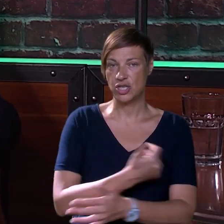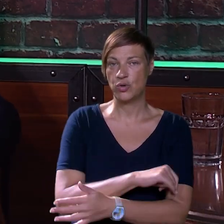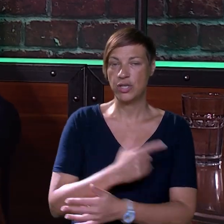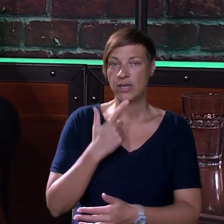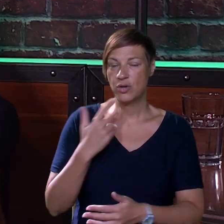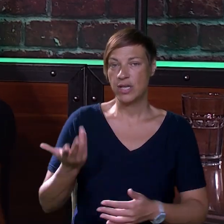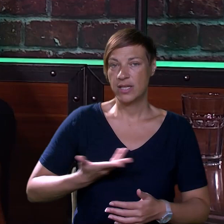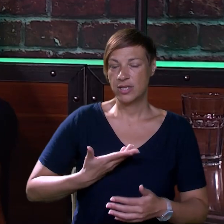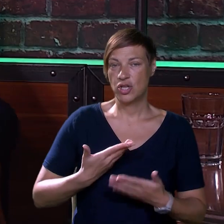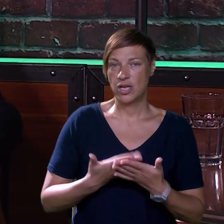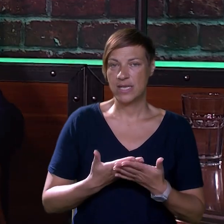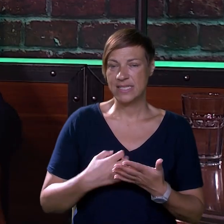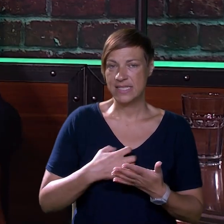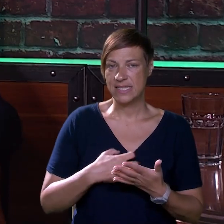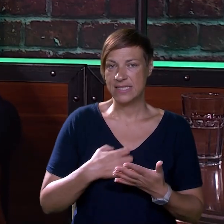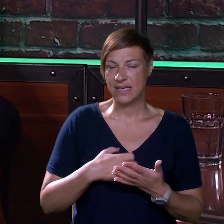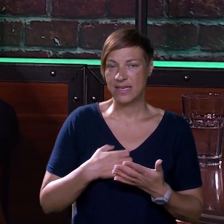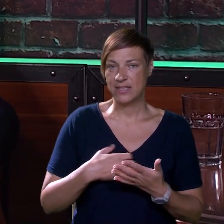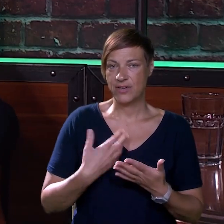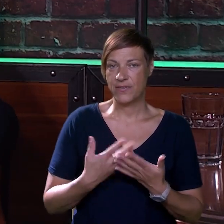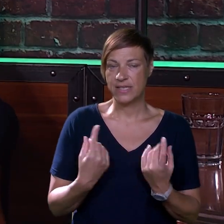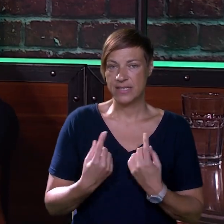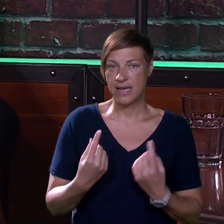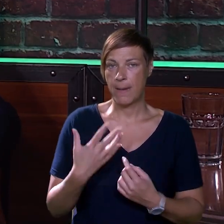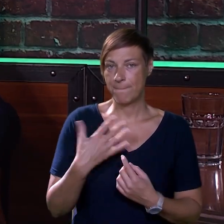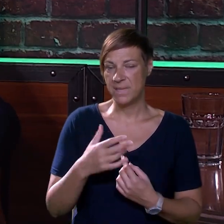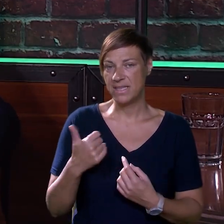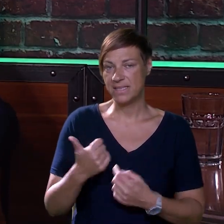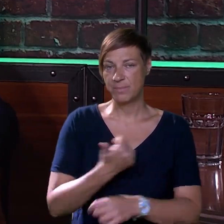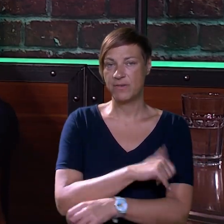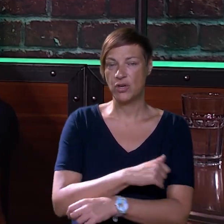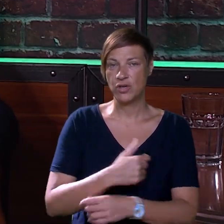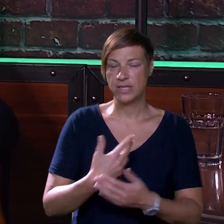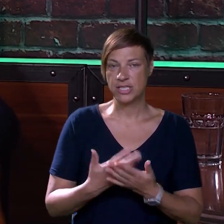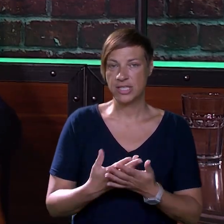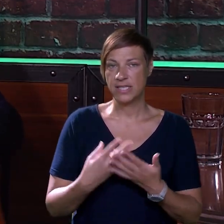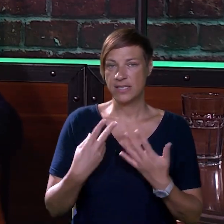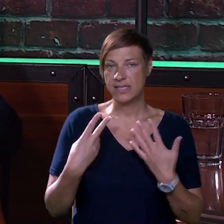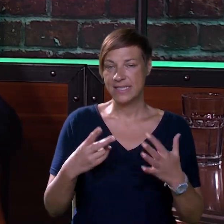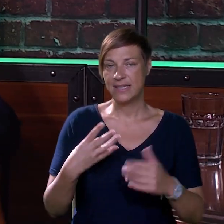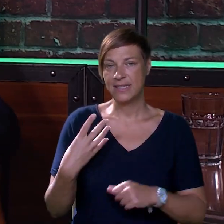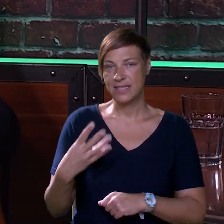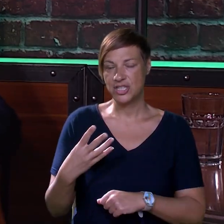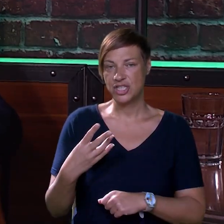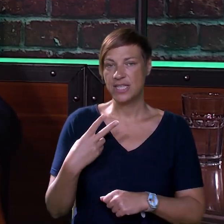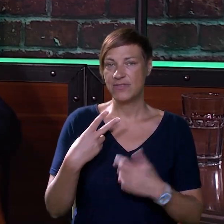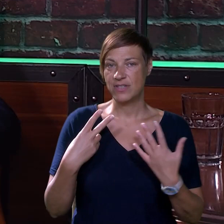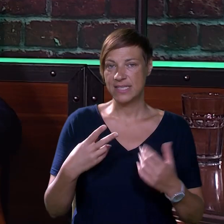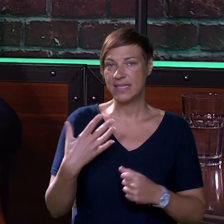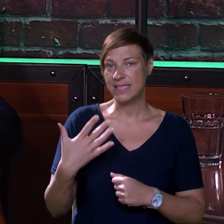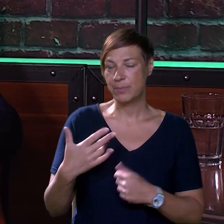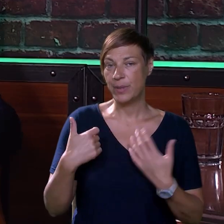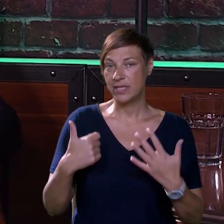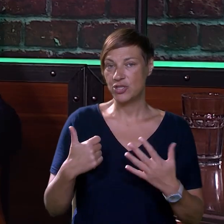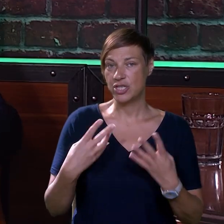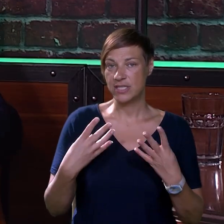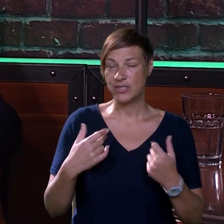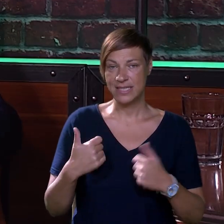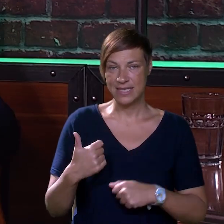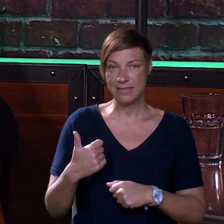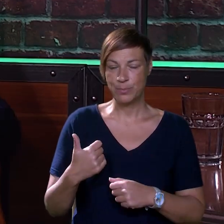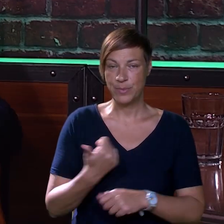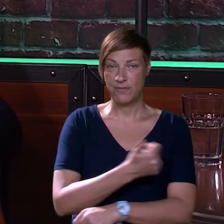koje dolaze kod nas sa katastrofalnim kardiološkim stanjem? 51. godište, 74. 75. 76.